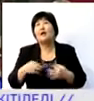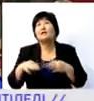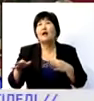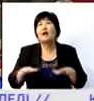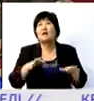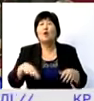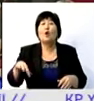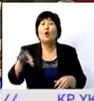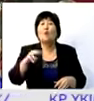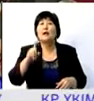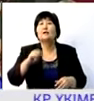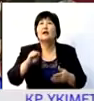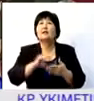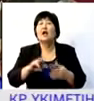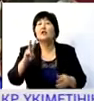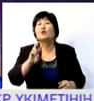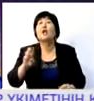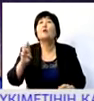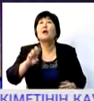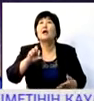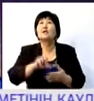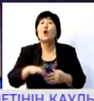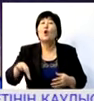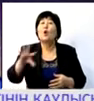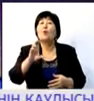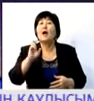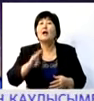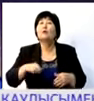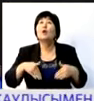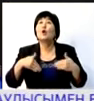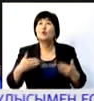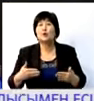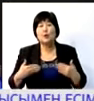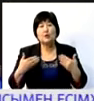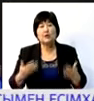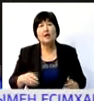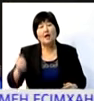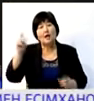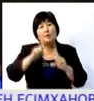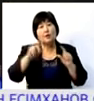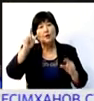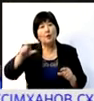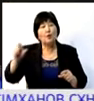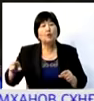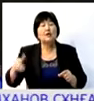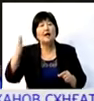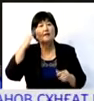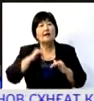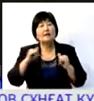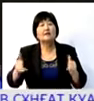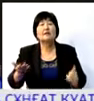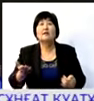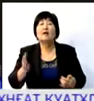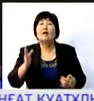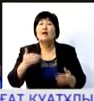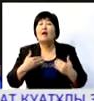шараға облыстық мәслихат хатшысы Наурызбай Байханов қатысып, облыс әкімінің құттықтауын жеткізді. Мектеп оқушылардың талантын шыңдап, даналардың